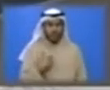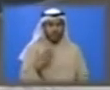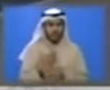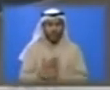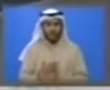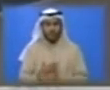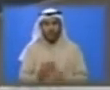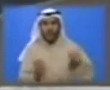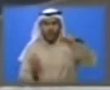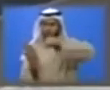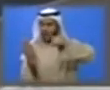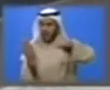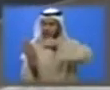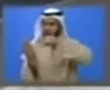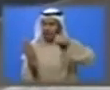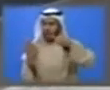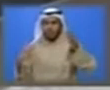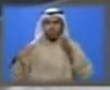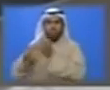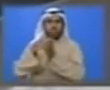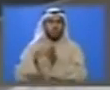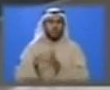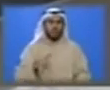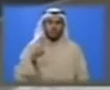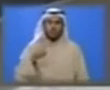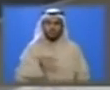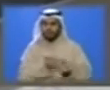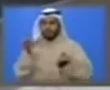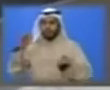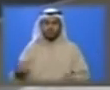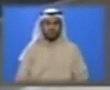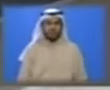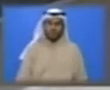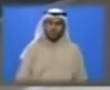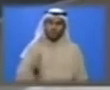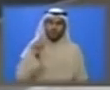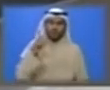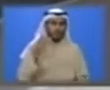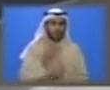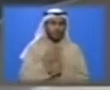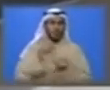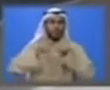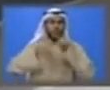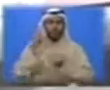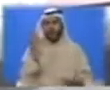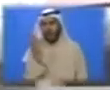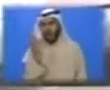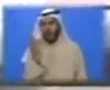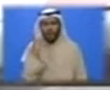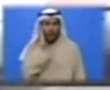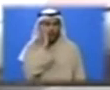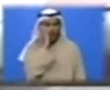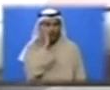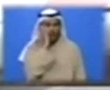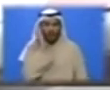استخدام الهواتف أمامي قدام الناس. سبحان الله يجيك واحد ويدعم وكذا، ألاقي السالفة كلها مشكلة الهاتف.